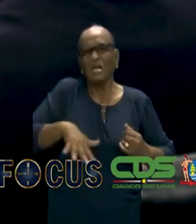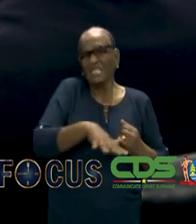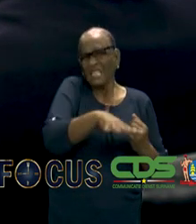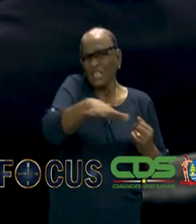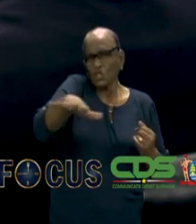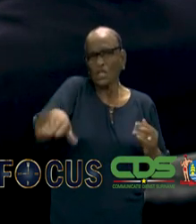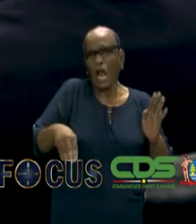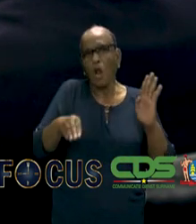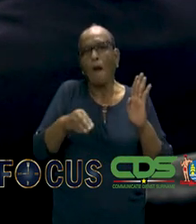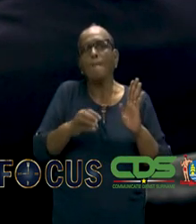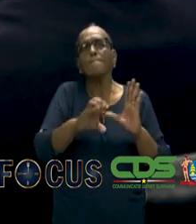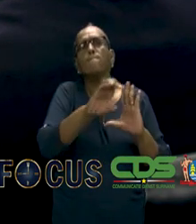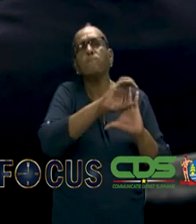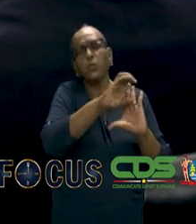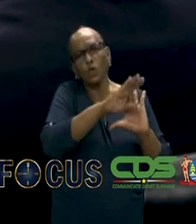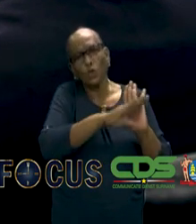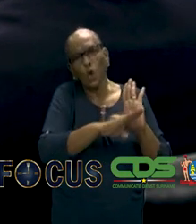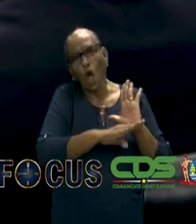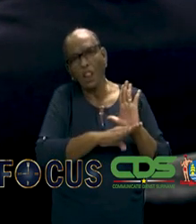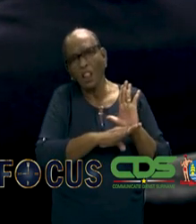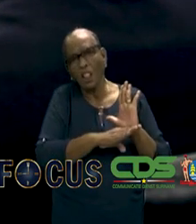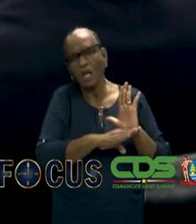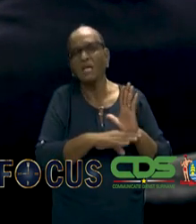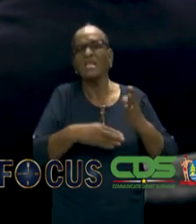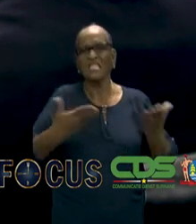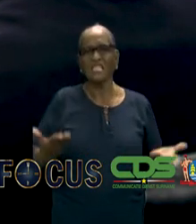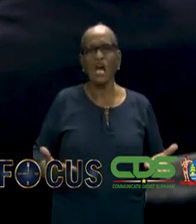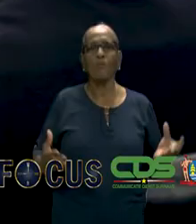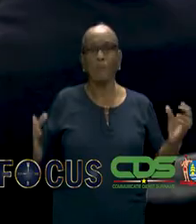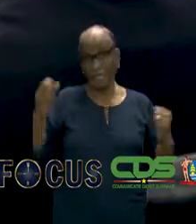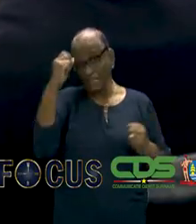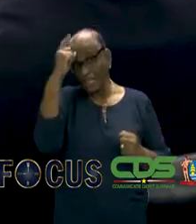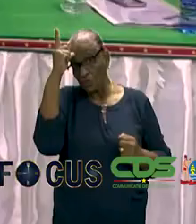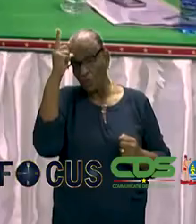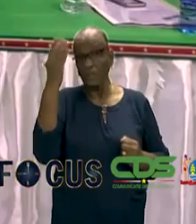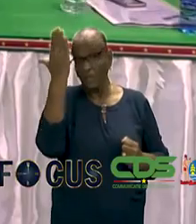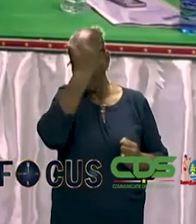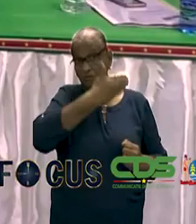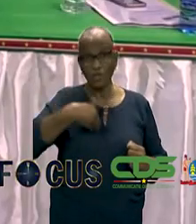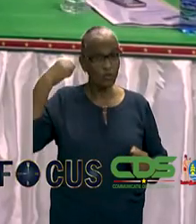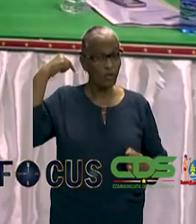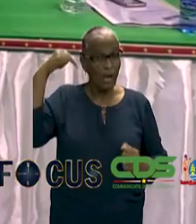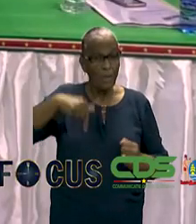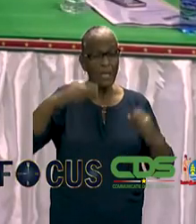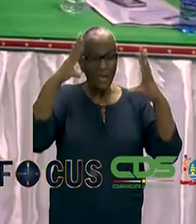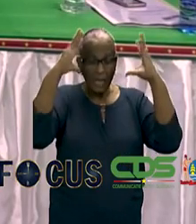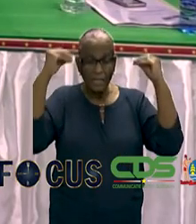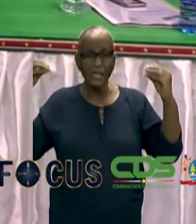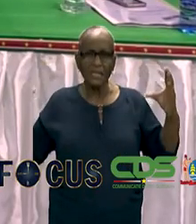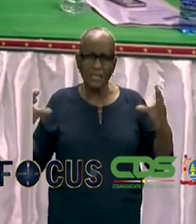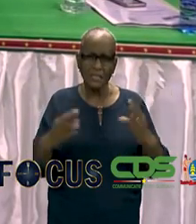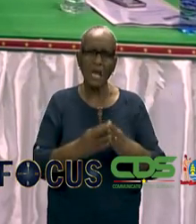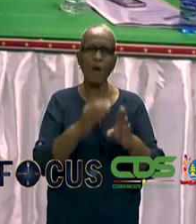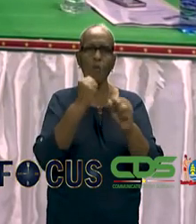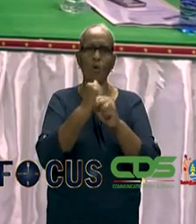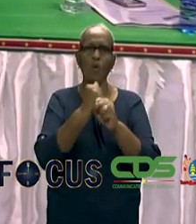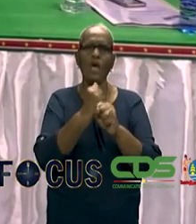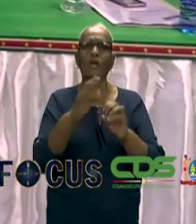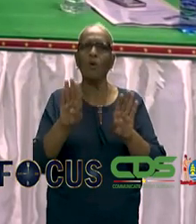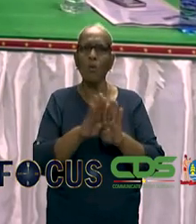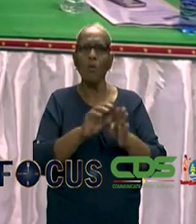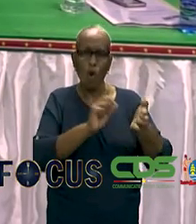protocol samen met Surinaamse experts opgezet gaat worden en wij dat zeer belangrijk is voor